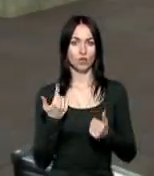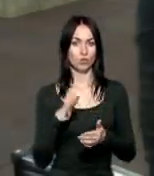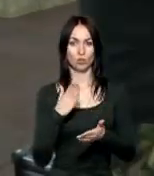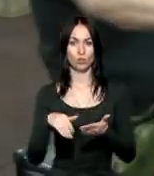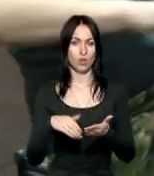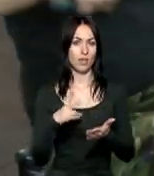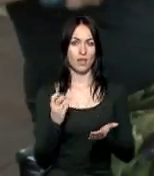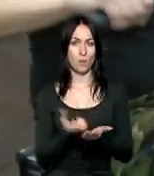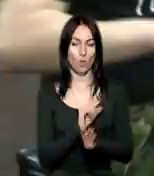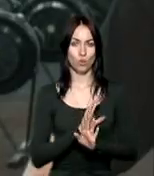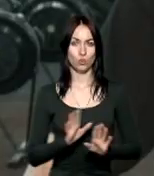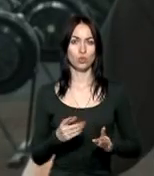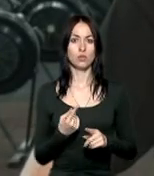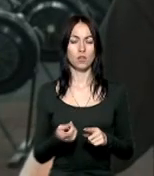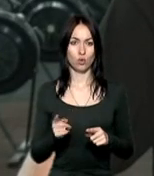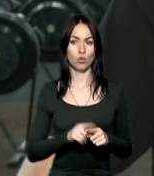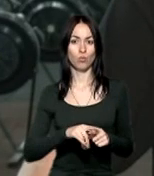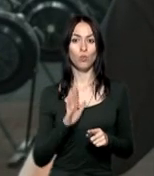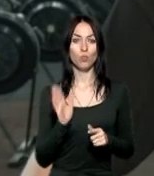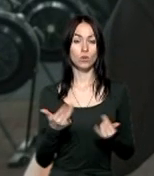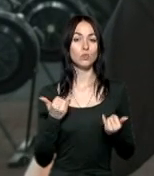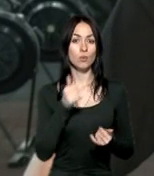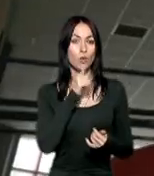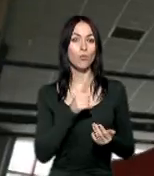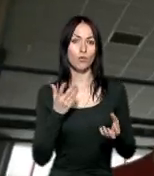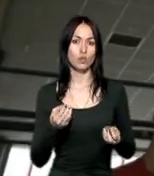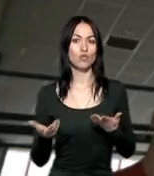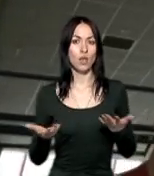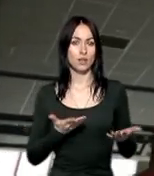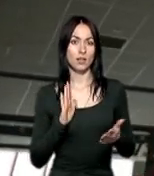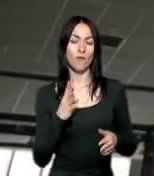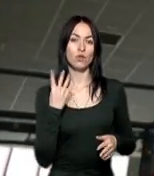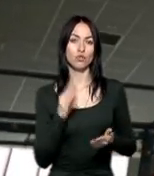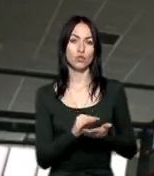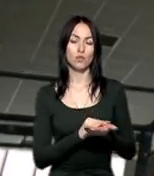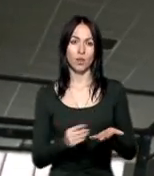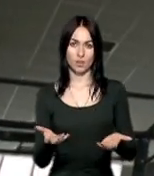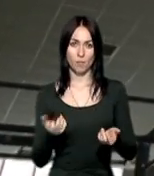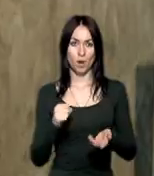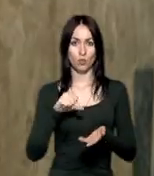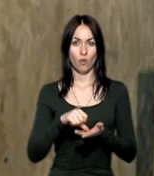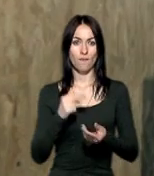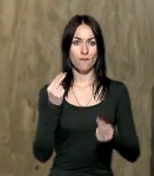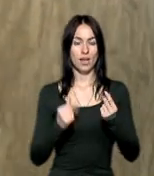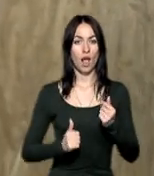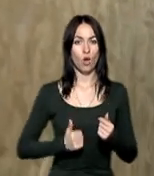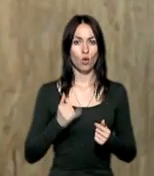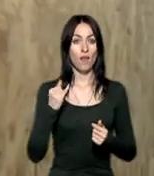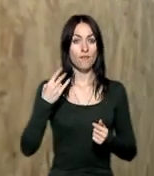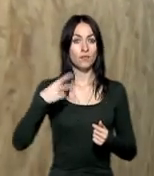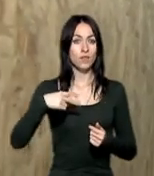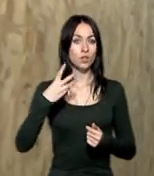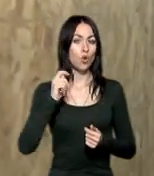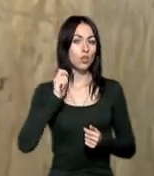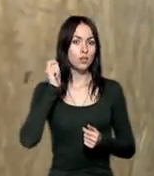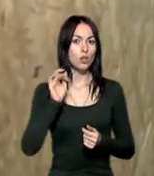не вийде. Поэтому будемо зараз пробувати ще на яких-то. Четверте братиме участь в іграх героїв і 23-річний